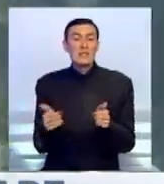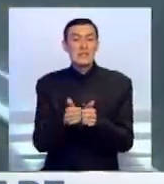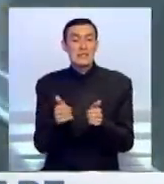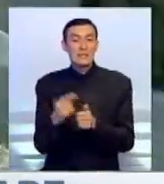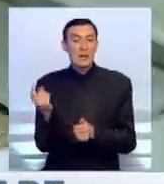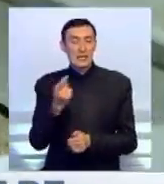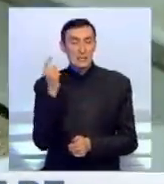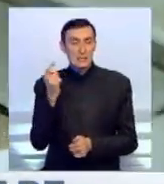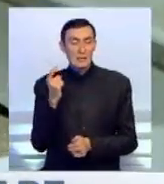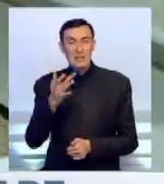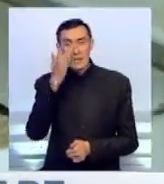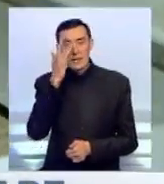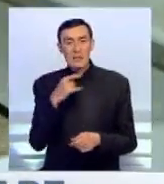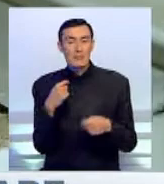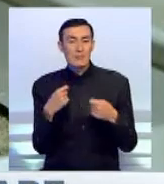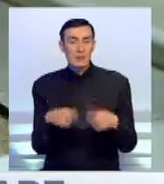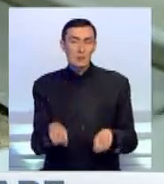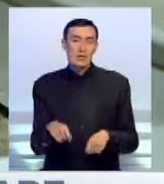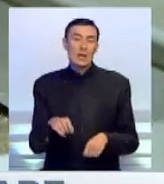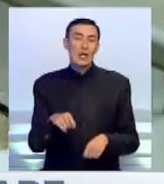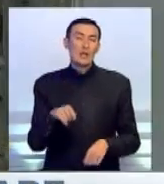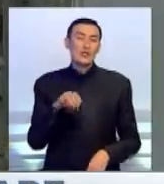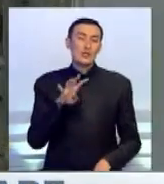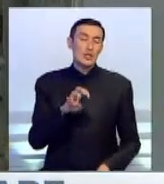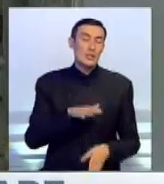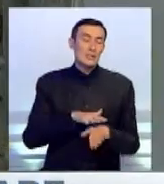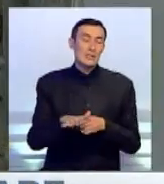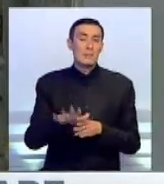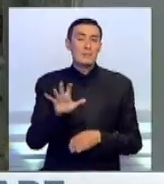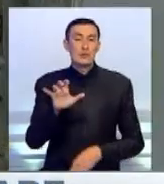За сезон реализуется по 400-500 тонн риса.